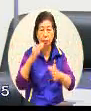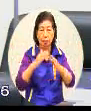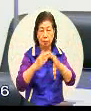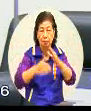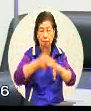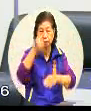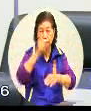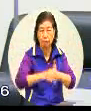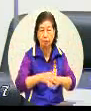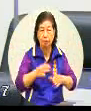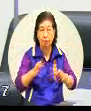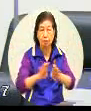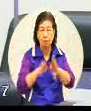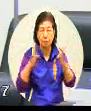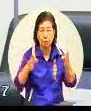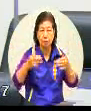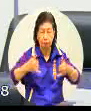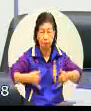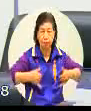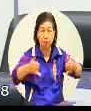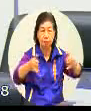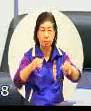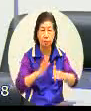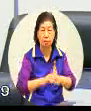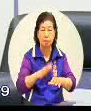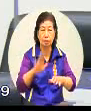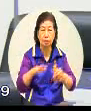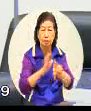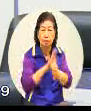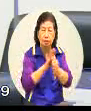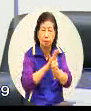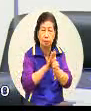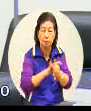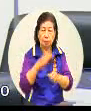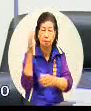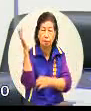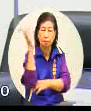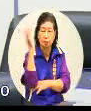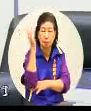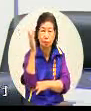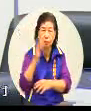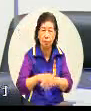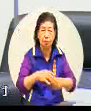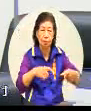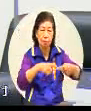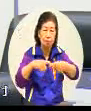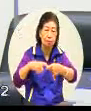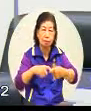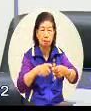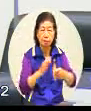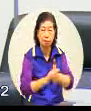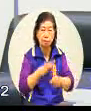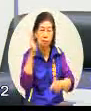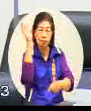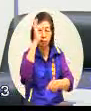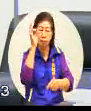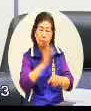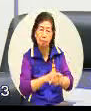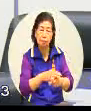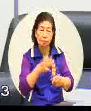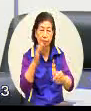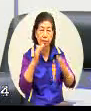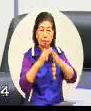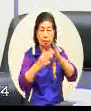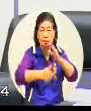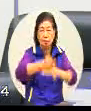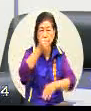果呢，隔一天，讲好了爱奇外联盟啊，爱奇外联盟吼、哦，去找市长顶情啊，讲这种计划唔能